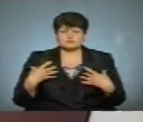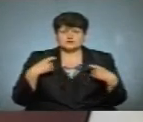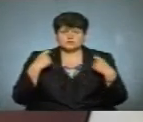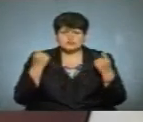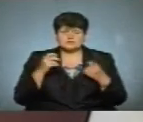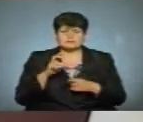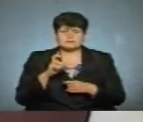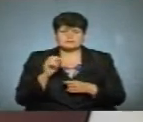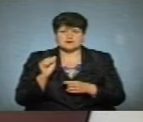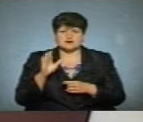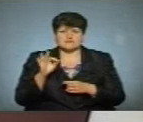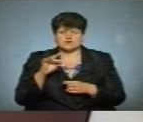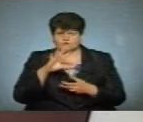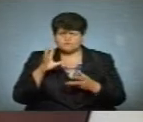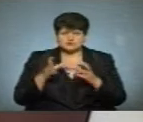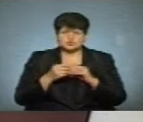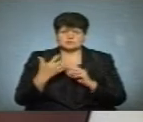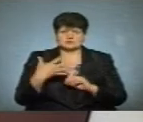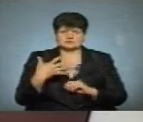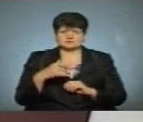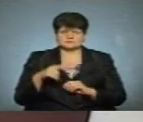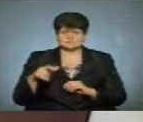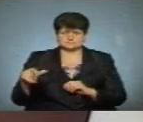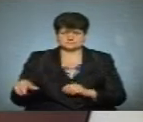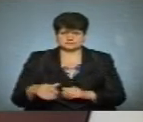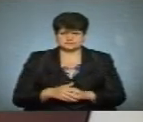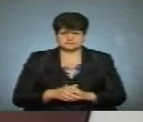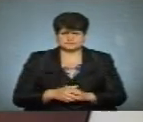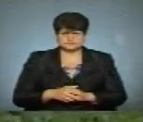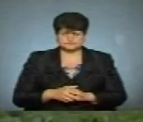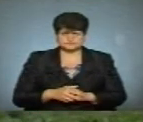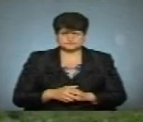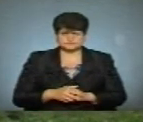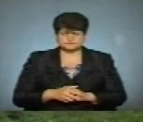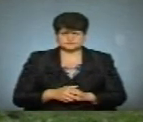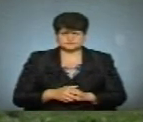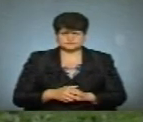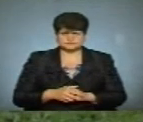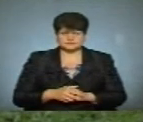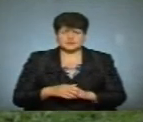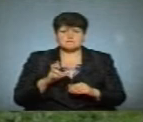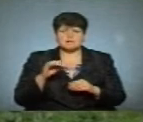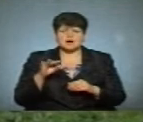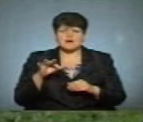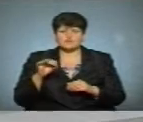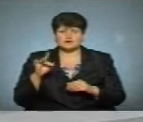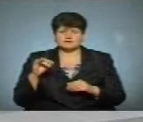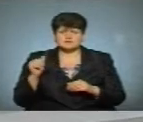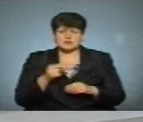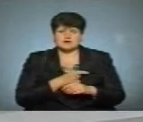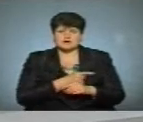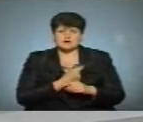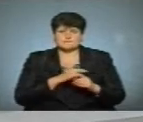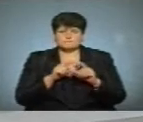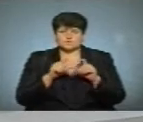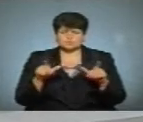були близько 50 осіб. Більше розповість Анжела Шова. Баворівська амбулаторія сімейної практики. Тут обстежують осіб,